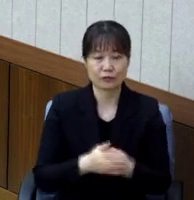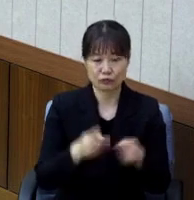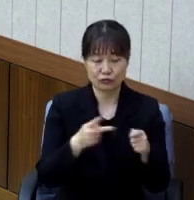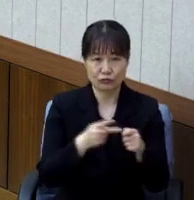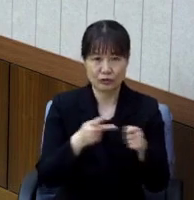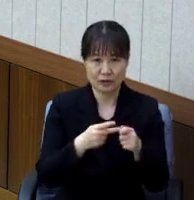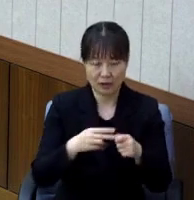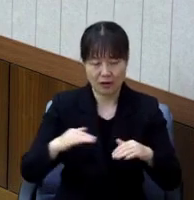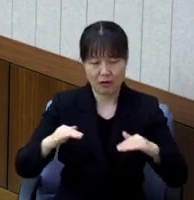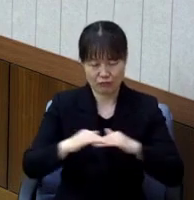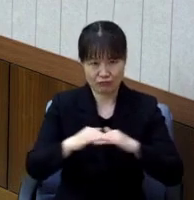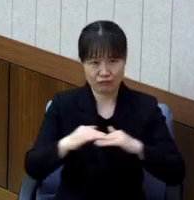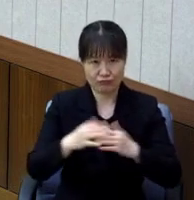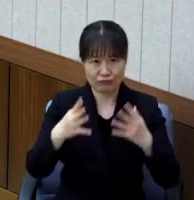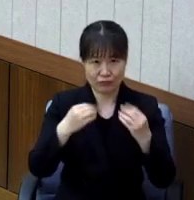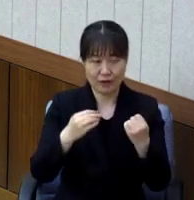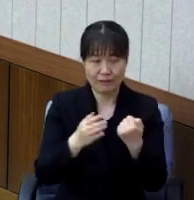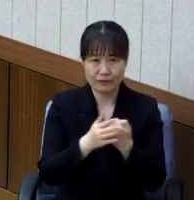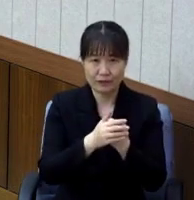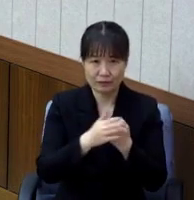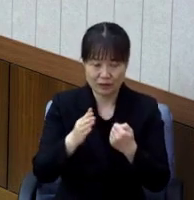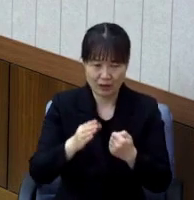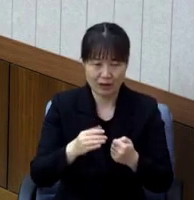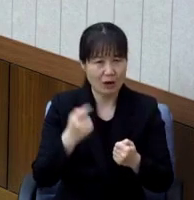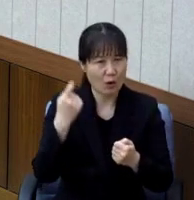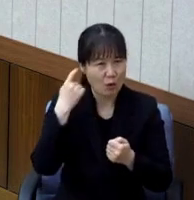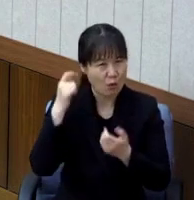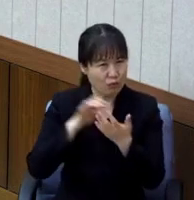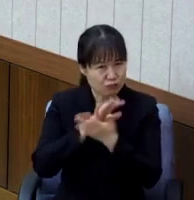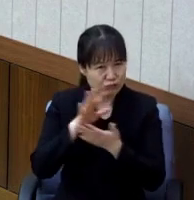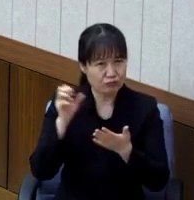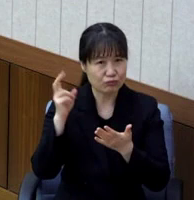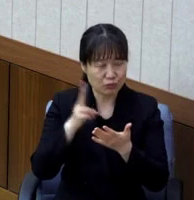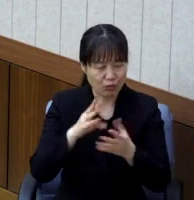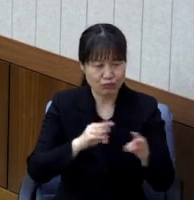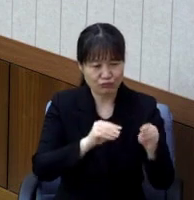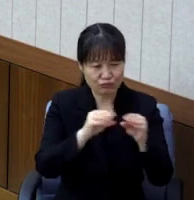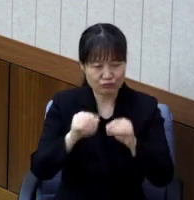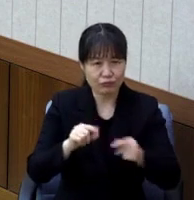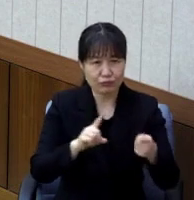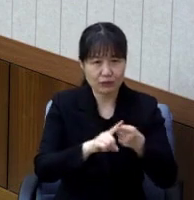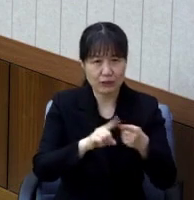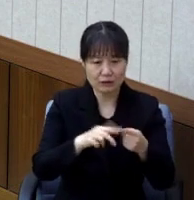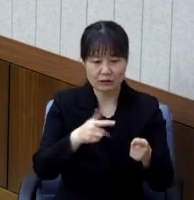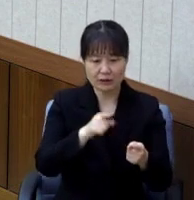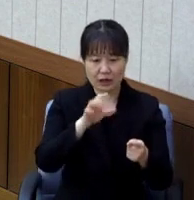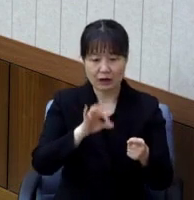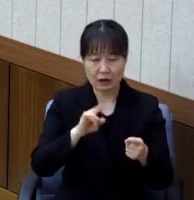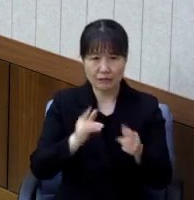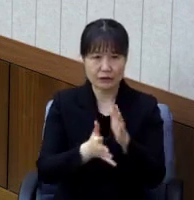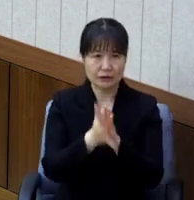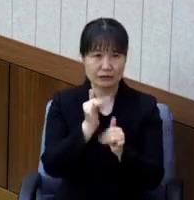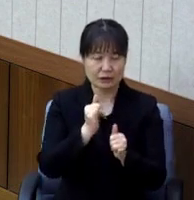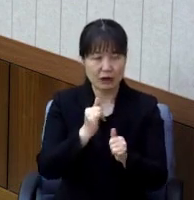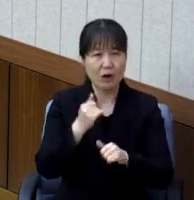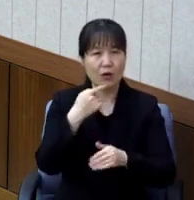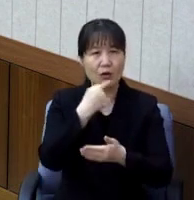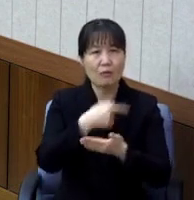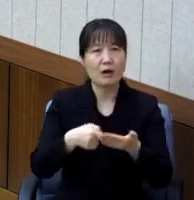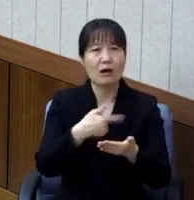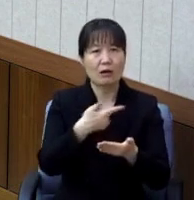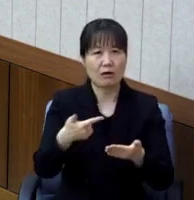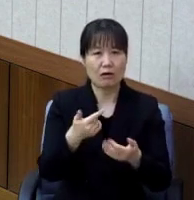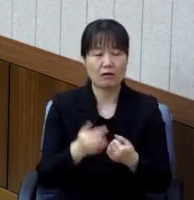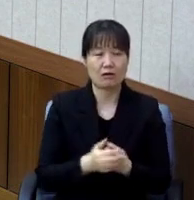증 증가로 인해 소과 분진 피해는 주변 장암동 주민들에게 막대한 피해로 돌아갈 것입니다 의정구 씨가 시민들께